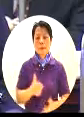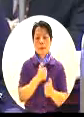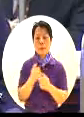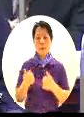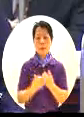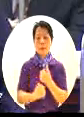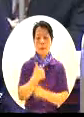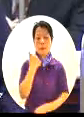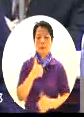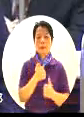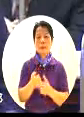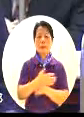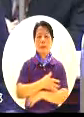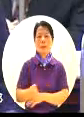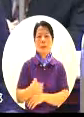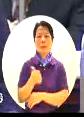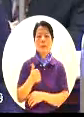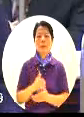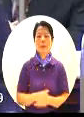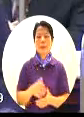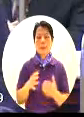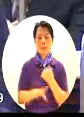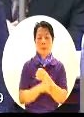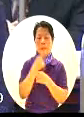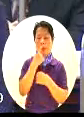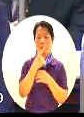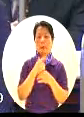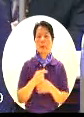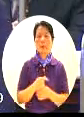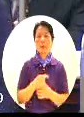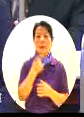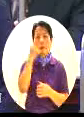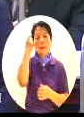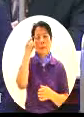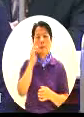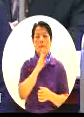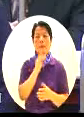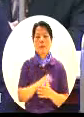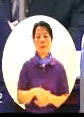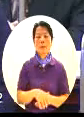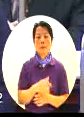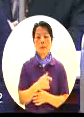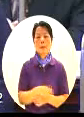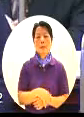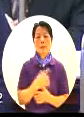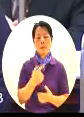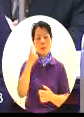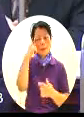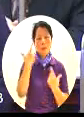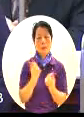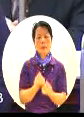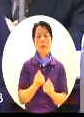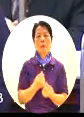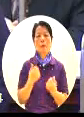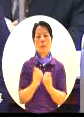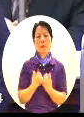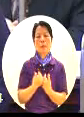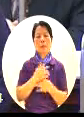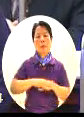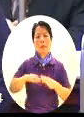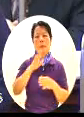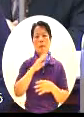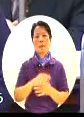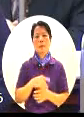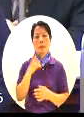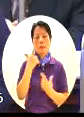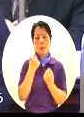议长，谢谢庄议员。基本上我是非常同意啊，高雄市政府也